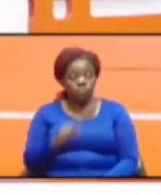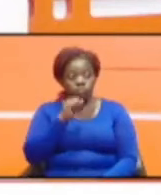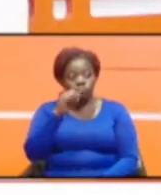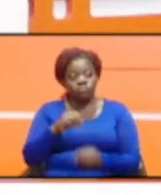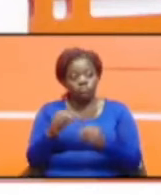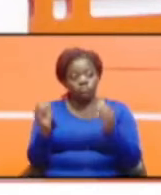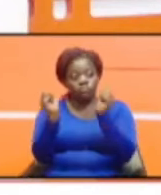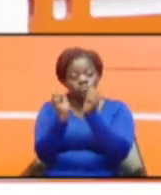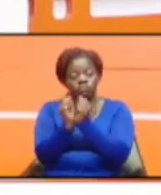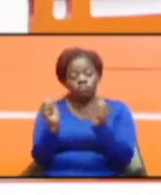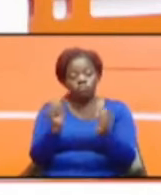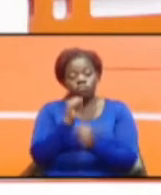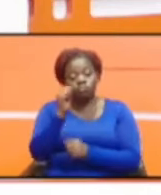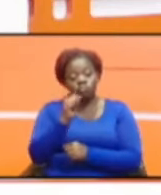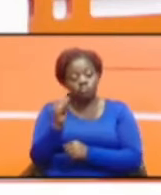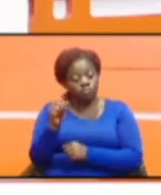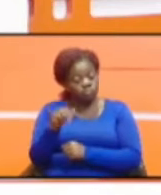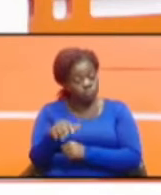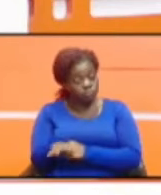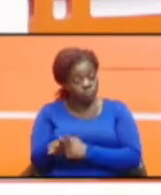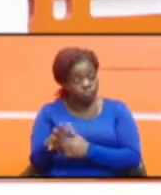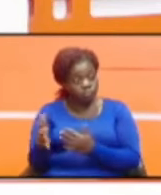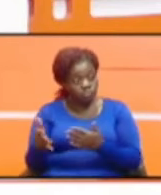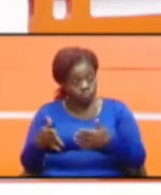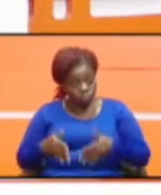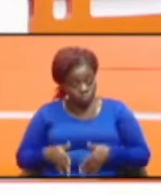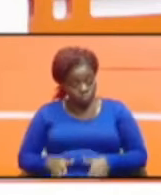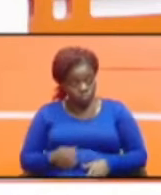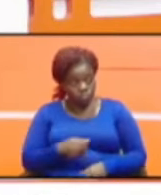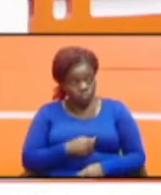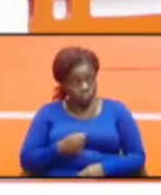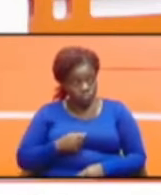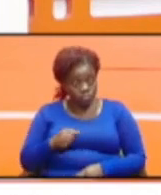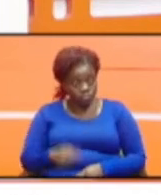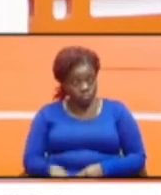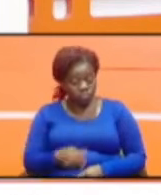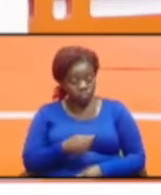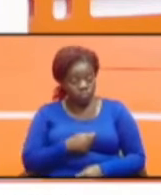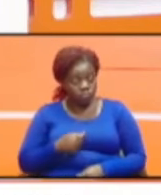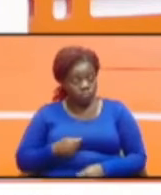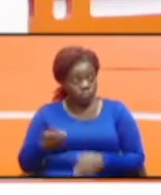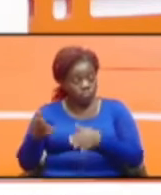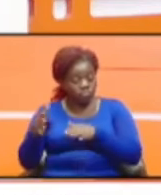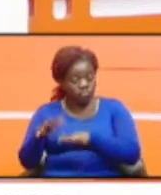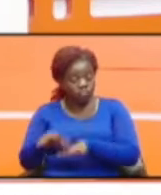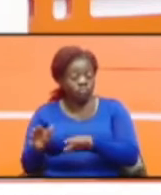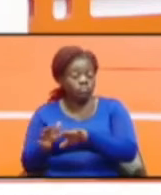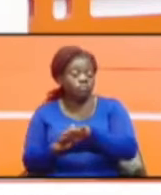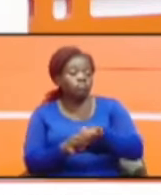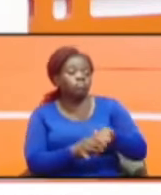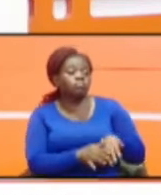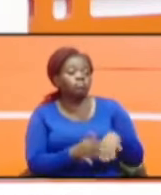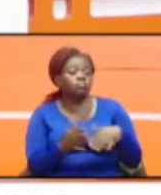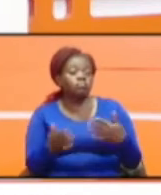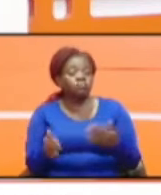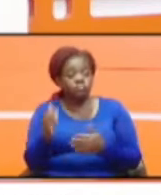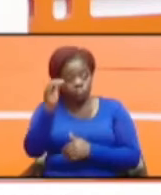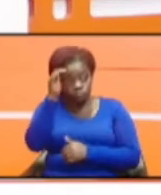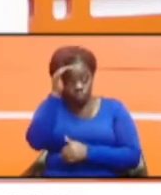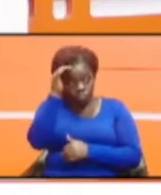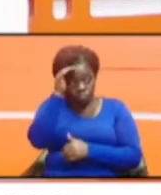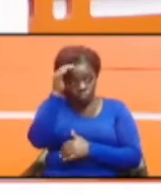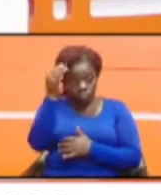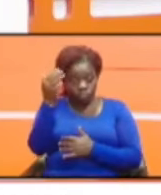Omuzzukulu Asibisizza Jjajjaawe azaala nnyina, nnyina ye yafa. Kati hebyo nga tubitadde bali poliisi